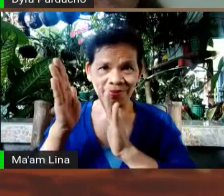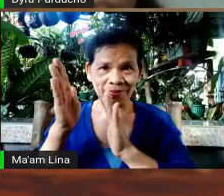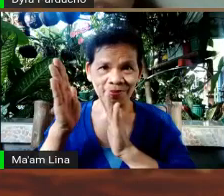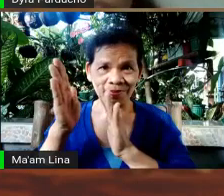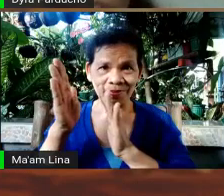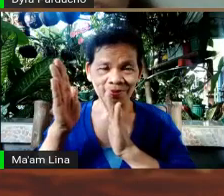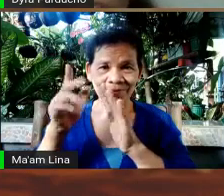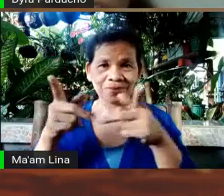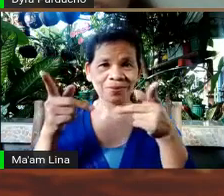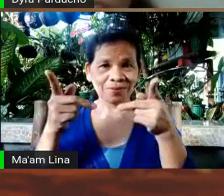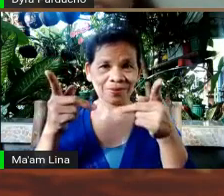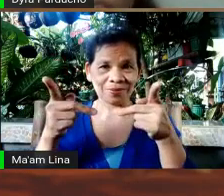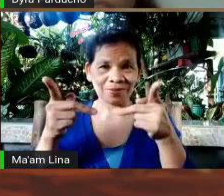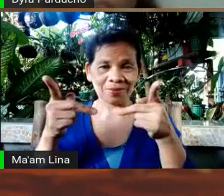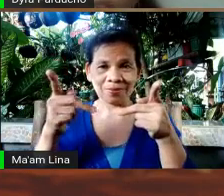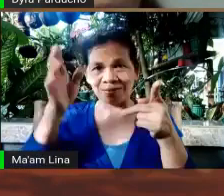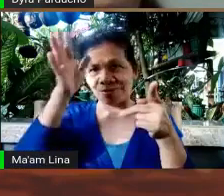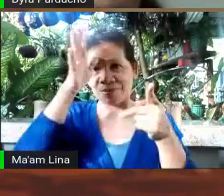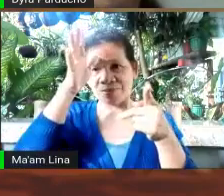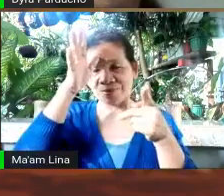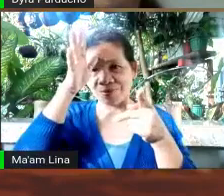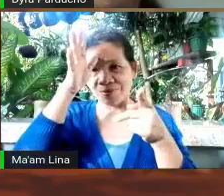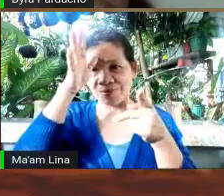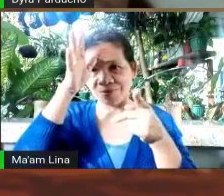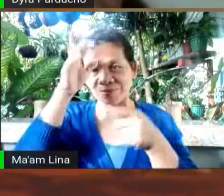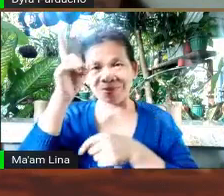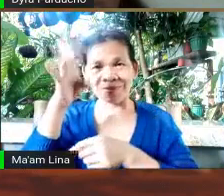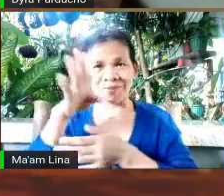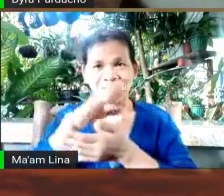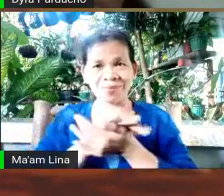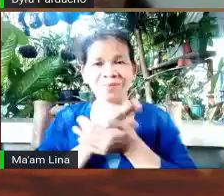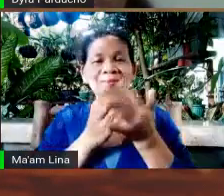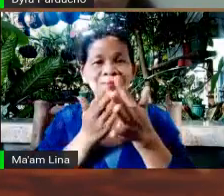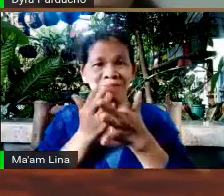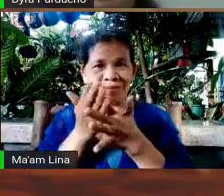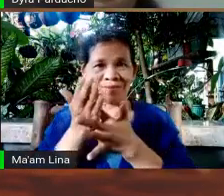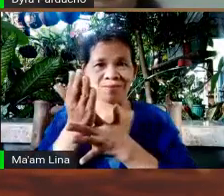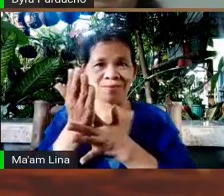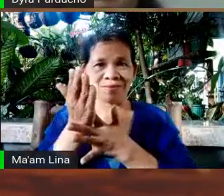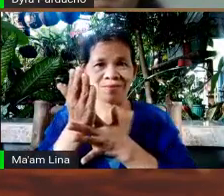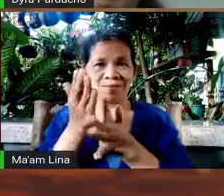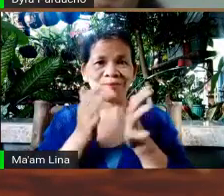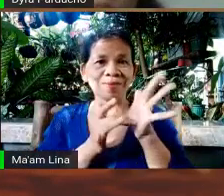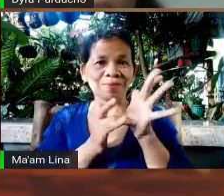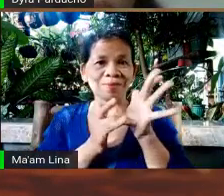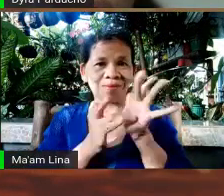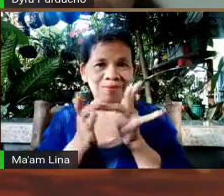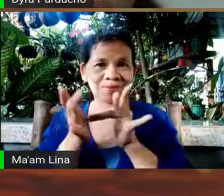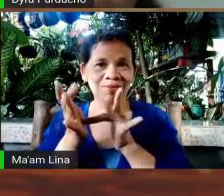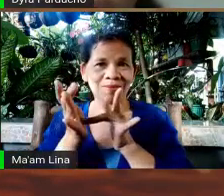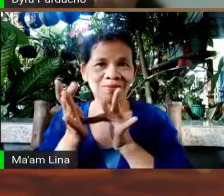presensya ng Diyos sa pamagitan lamang po ng